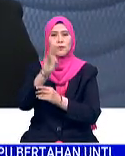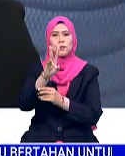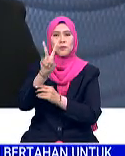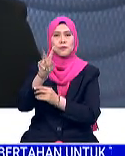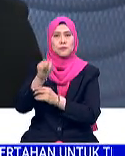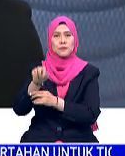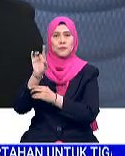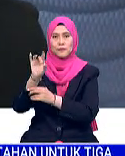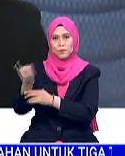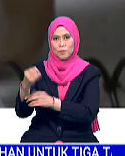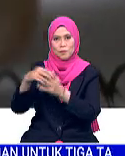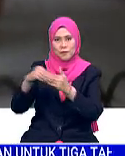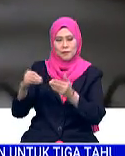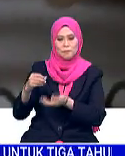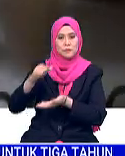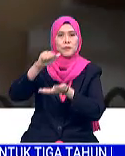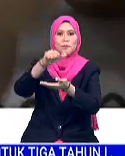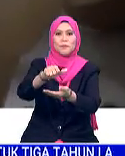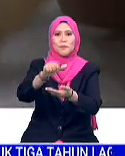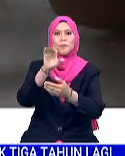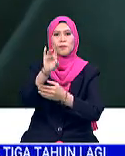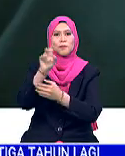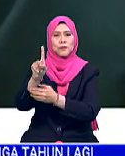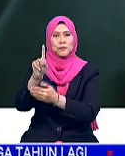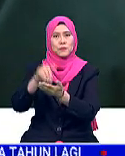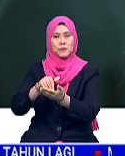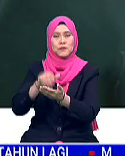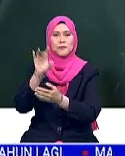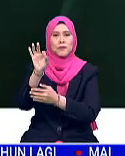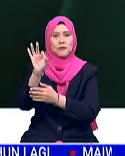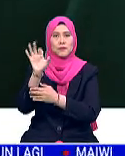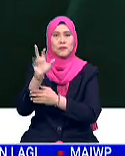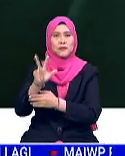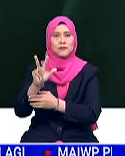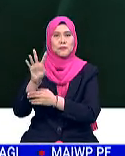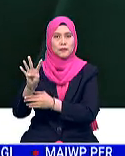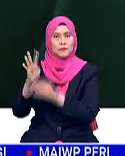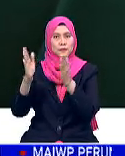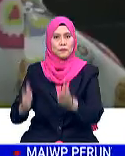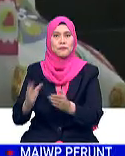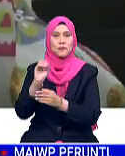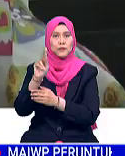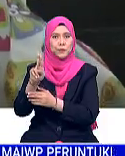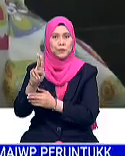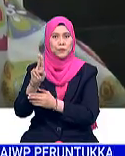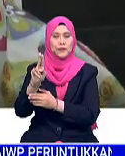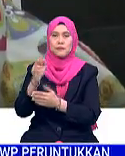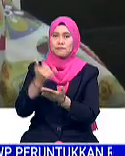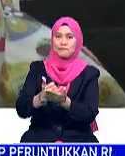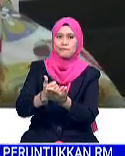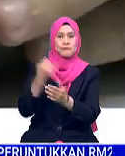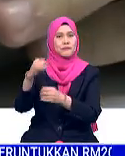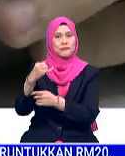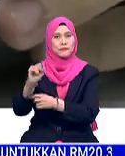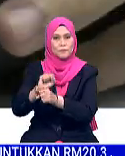7028 juta bingkai telah disalurkan kepada 80 1934 warga oke you tidak berupaya bekerja